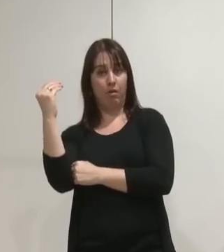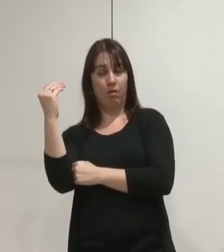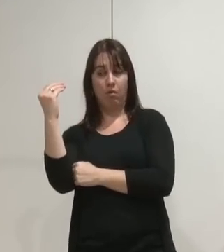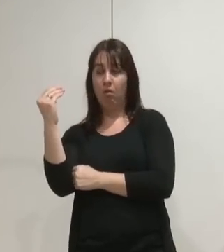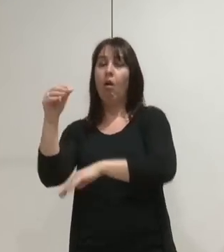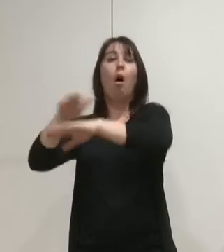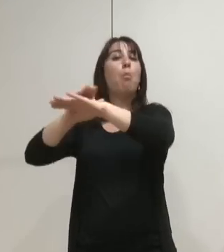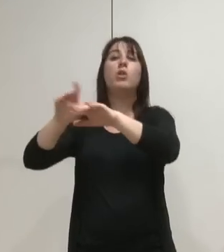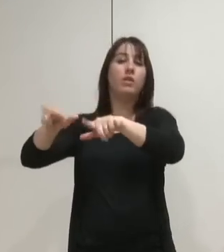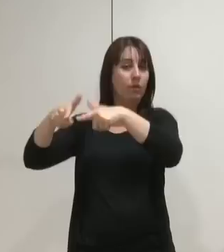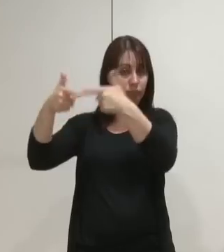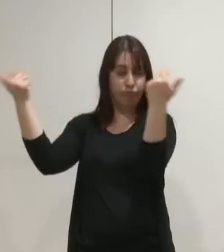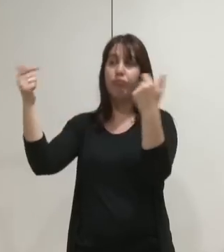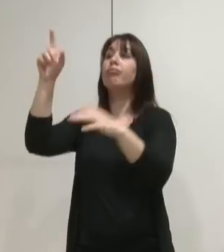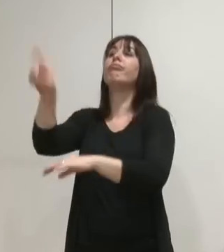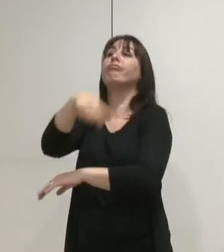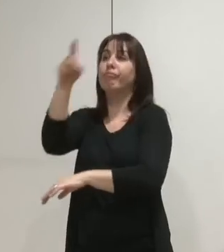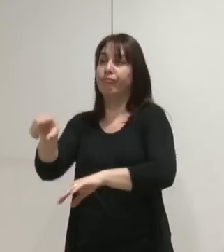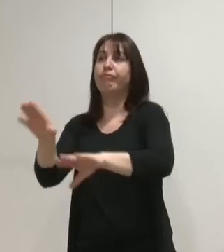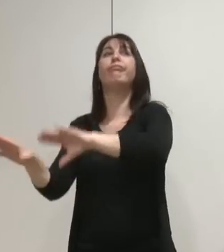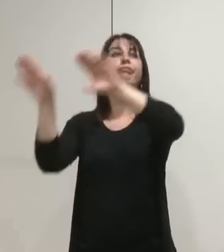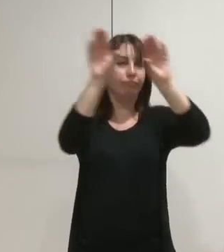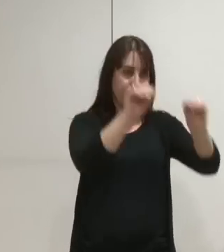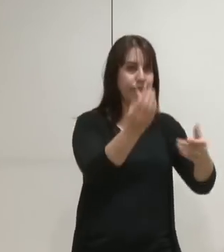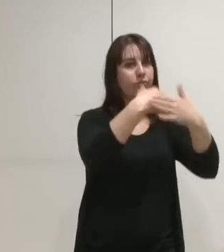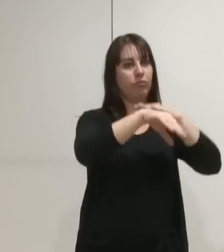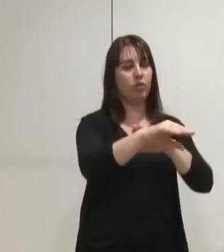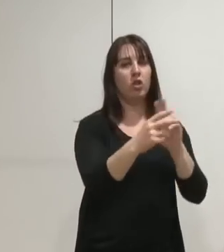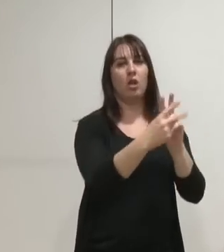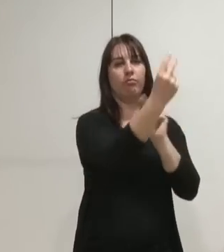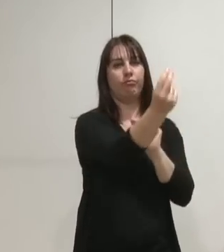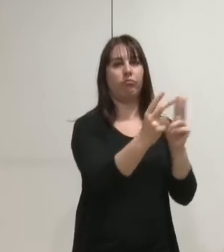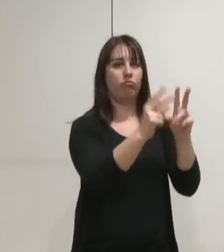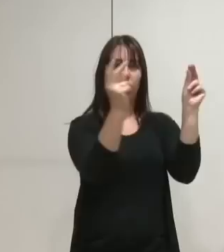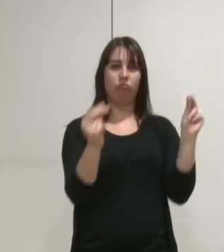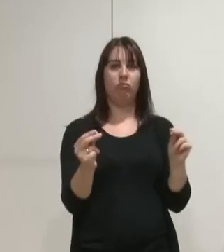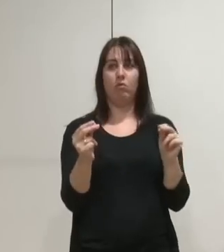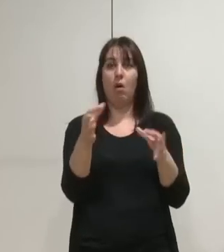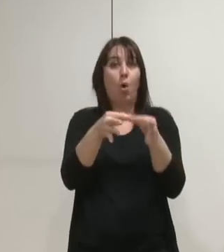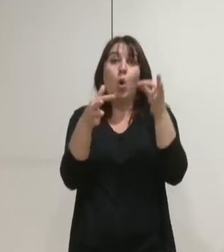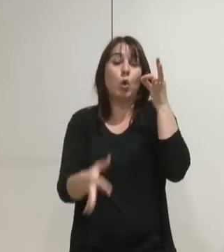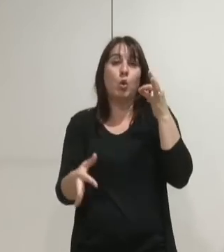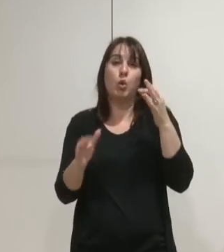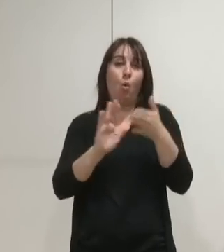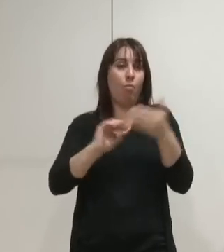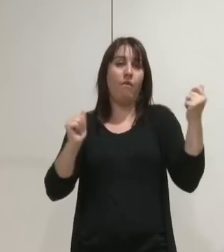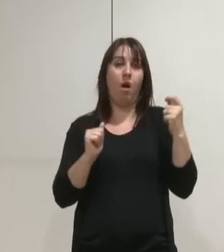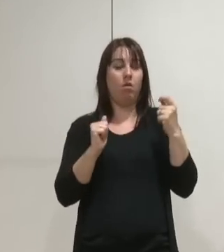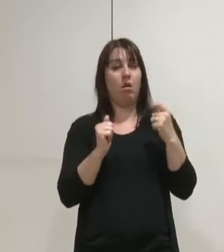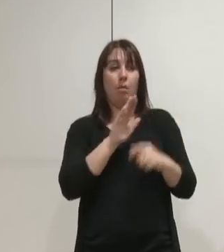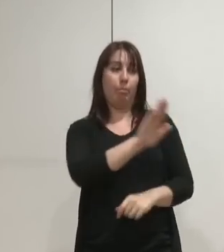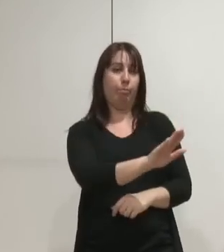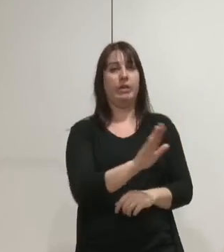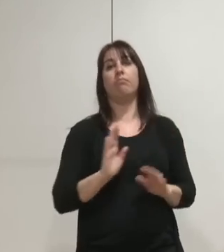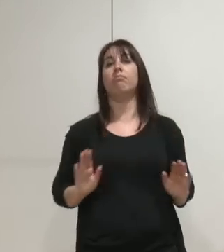raisons X ou Y ne peut plus y avoir lieu et qui est du coup une solution de replie qui est offerte avec le mode de gestion du palis